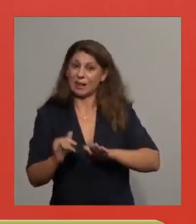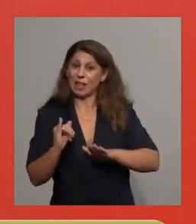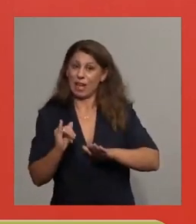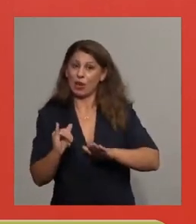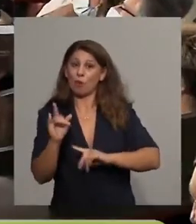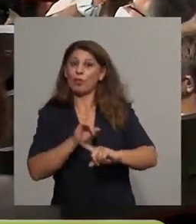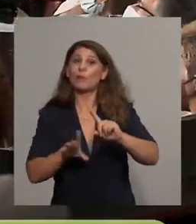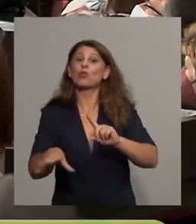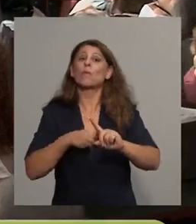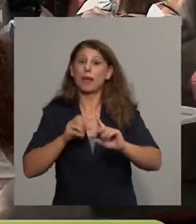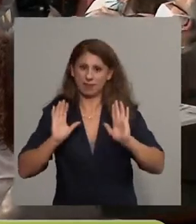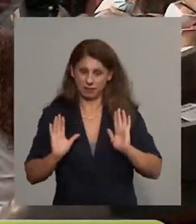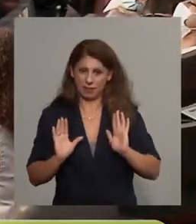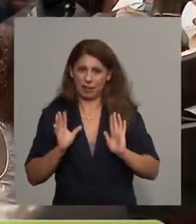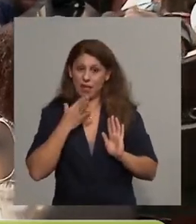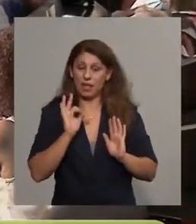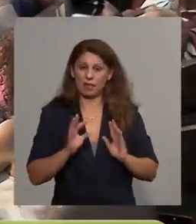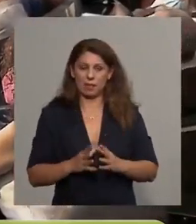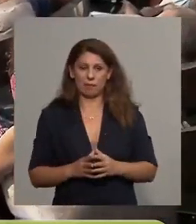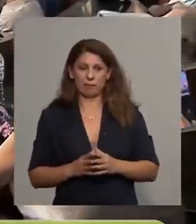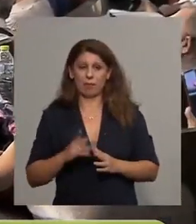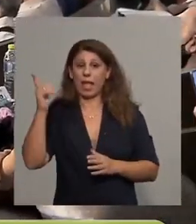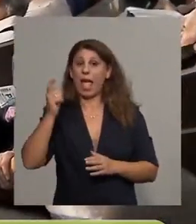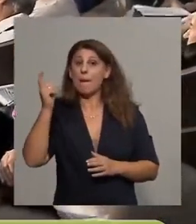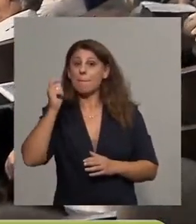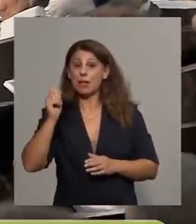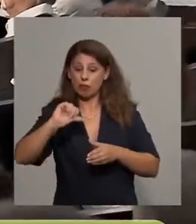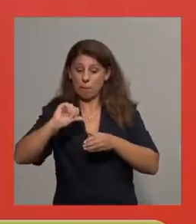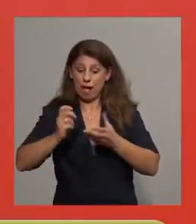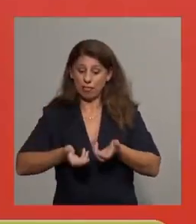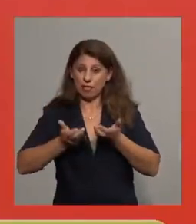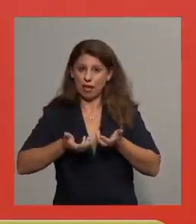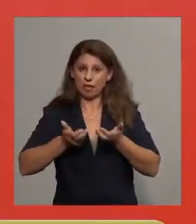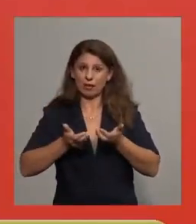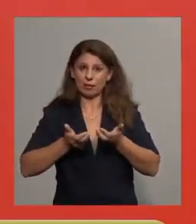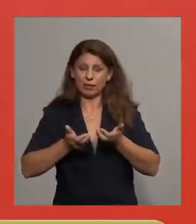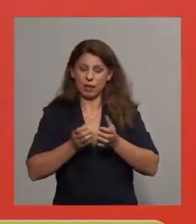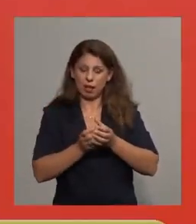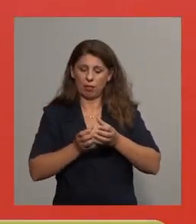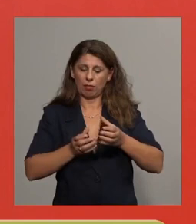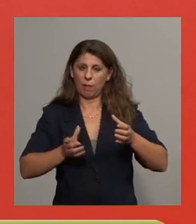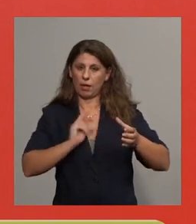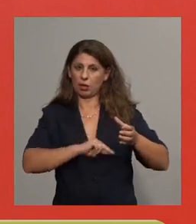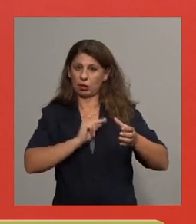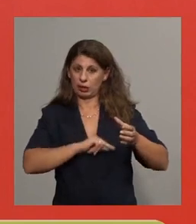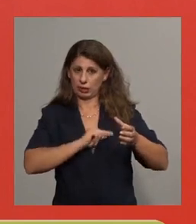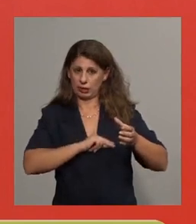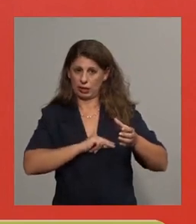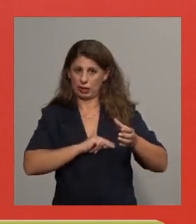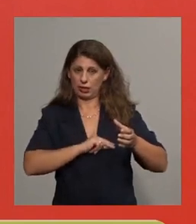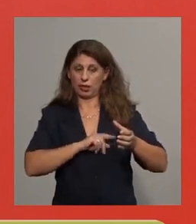τελικά το λαμβάνει. Γιατί το επίδομα θέρμανσης θα αυγατήσει τα κέρδη